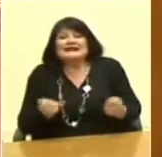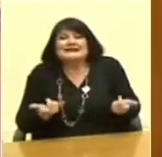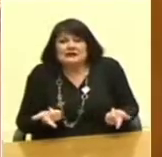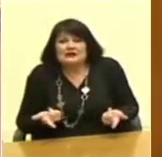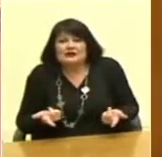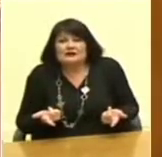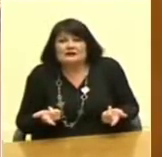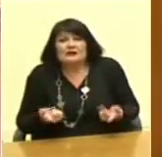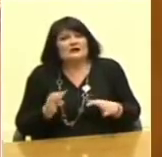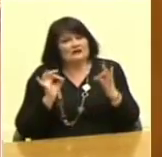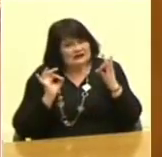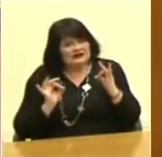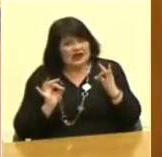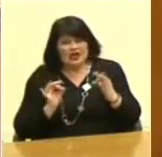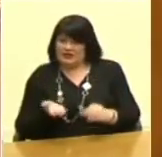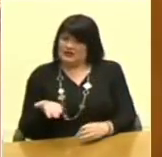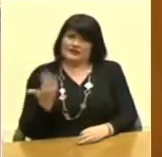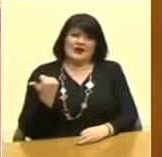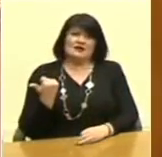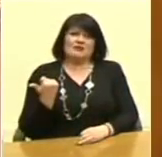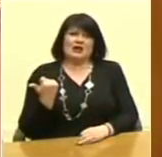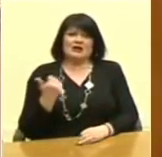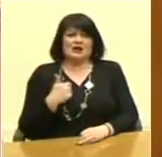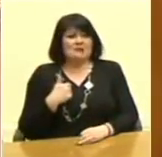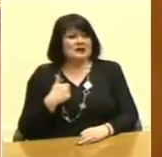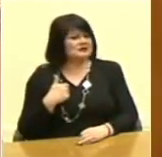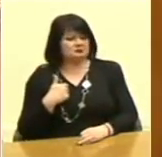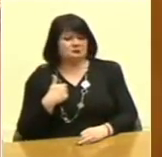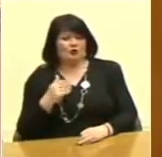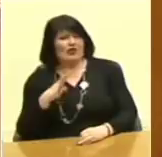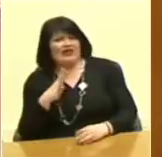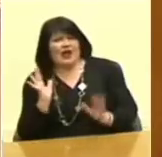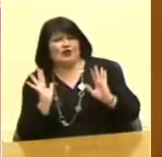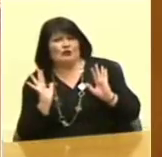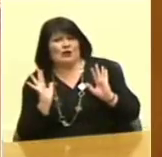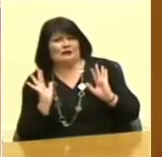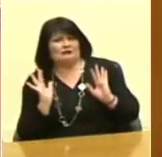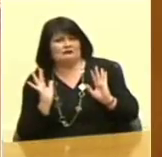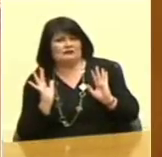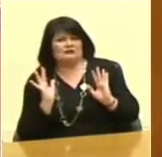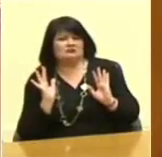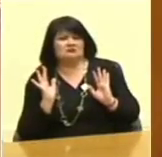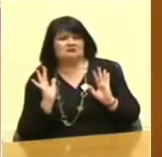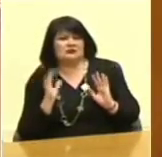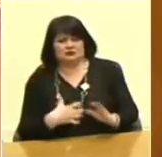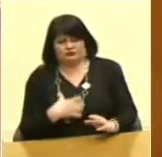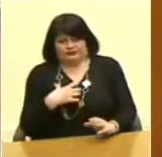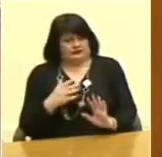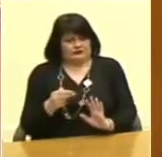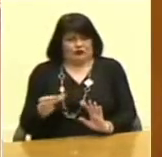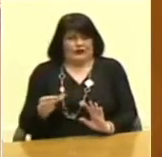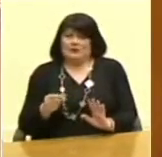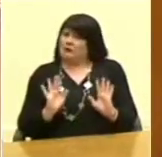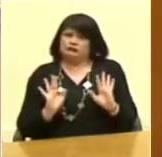Δεν υπάρχει κάτι για μας ταμπού ή δεν υπάρχει θέμα το οποίο να μας δημιουργεί δυσχέρεια. Όλα